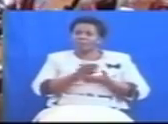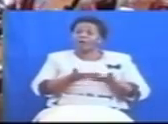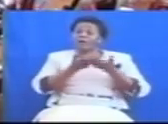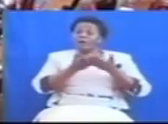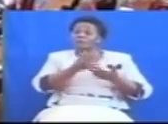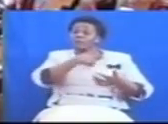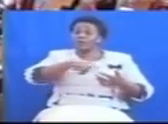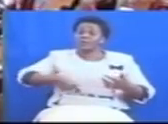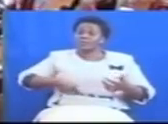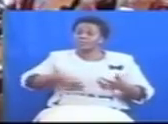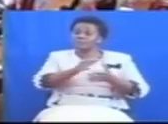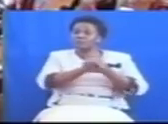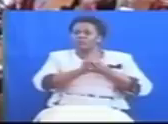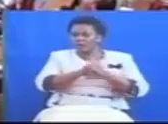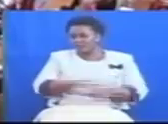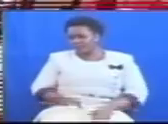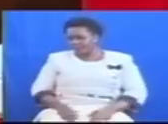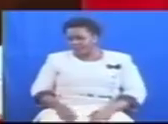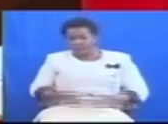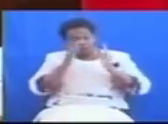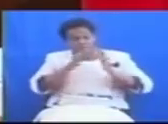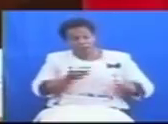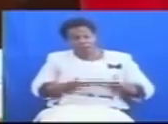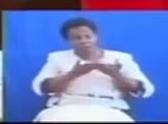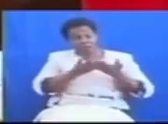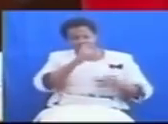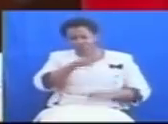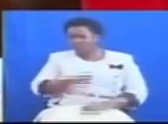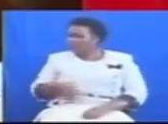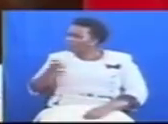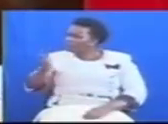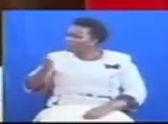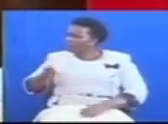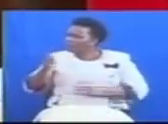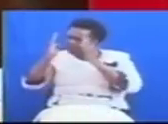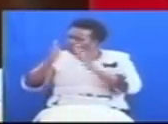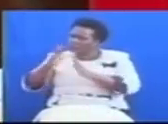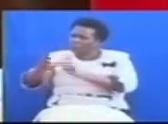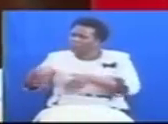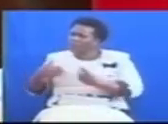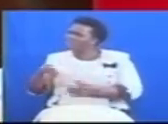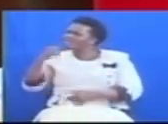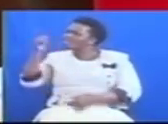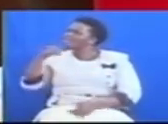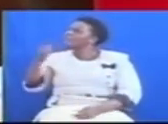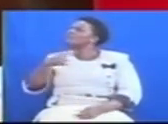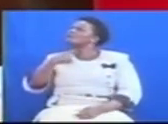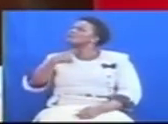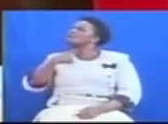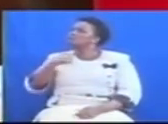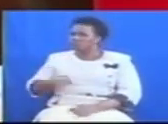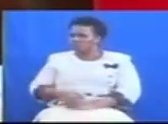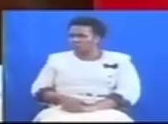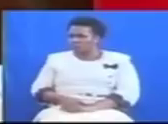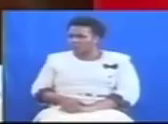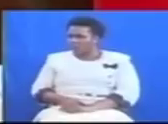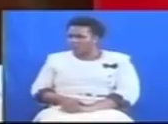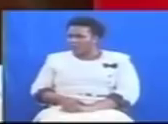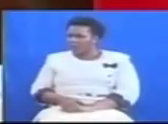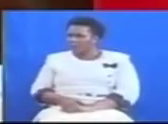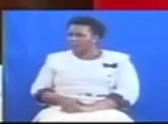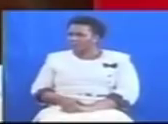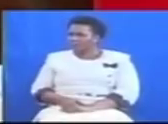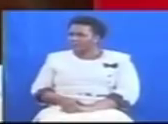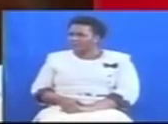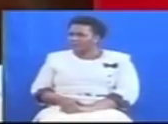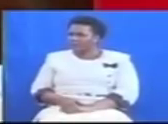sana sana Mheshimiwa Sakaya kwa kuongea kwa uchungu kabisa na kuonyesha ni mwana mazingira kabisa